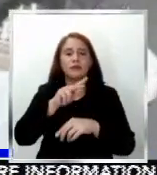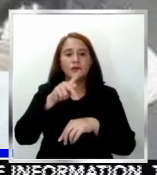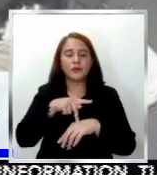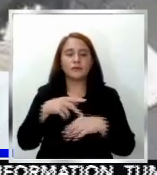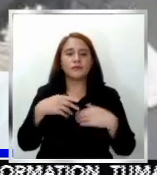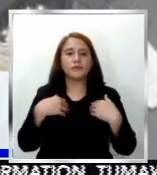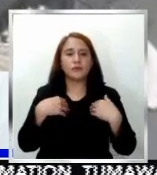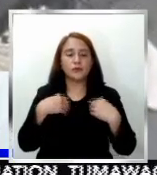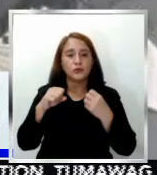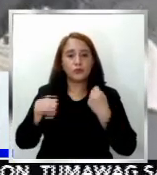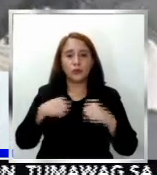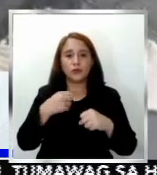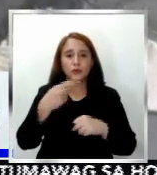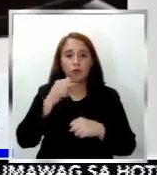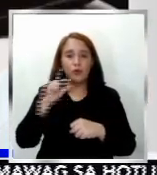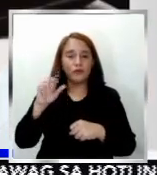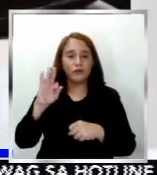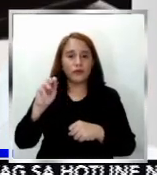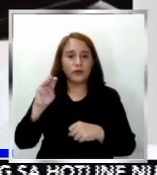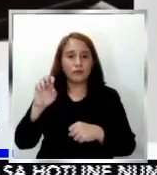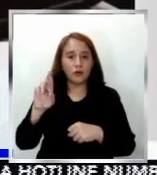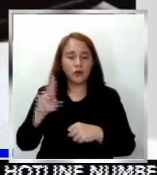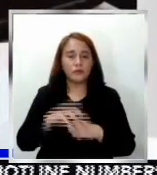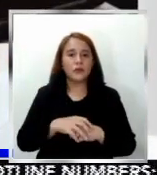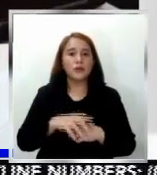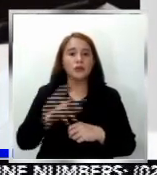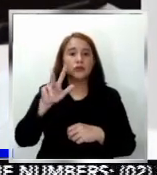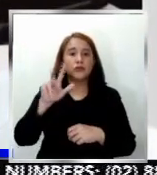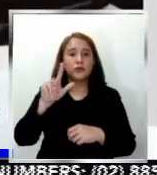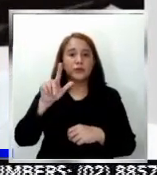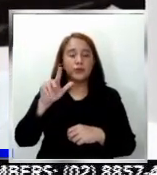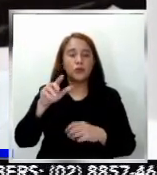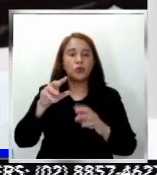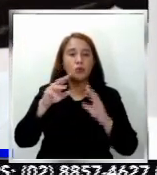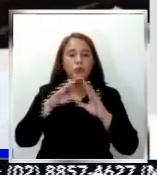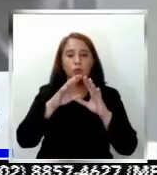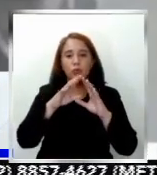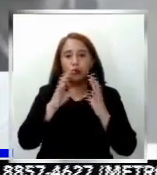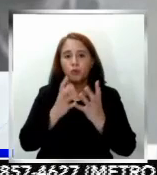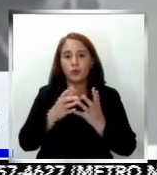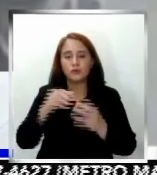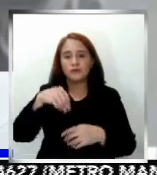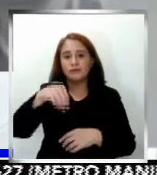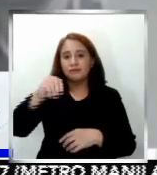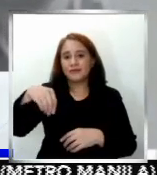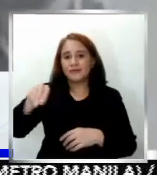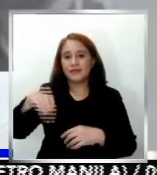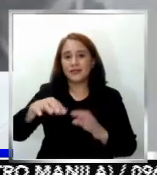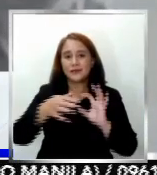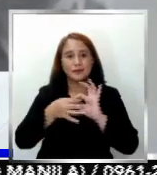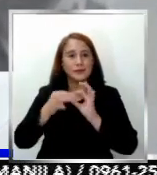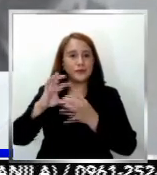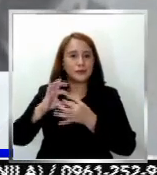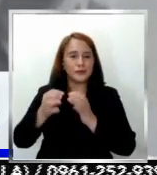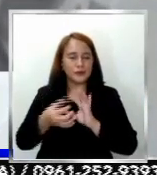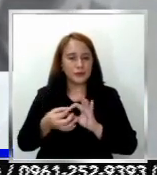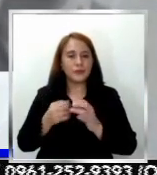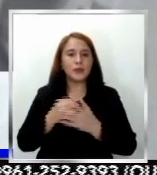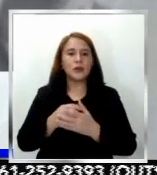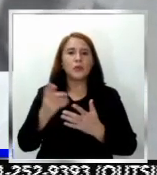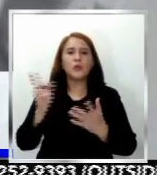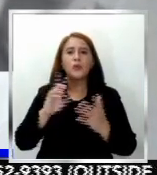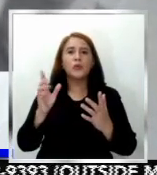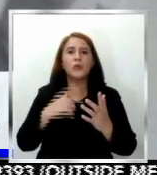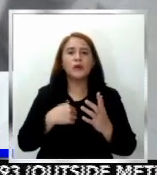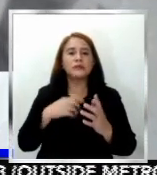record appearance na 23 sa World Chess Olympiad, ano naman kaya ang pinakamaningning para sa kanyang mahigit na 6 na